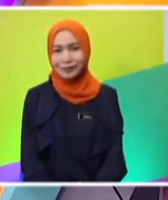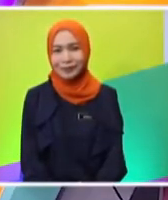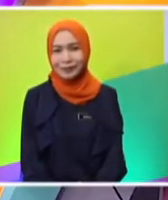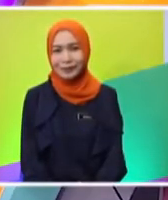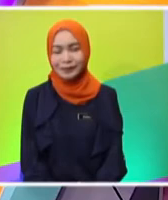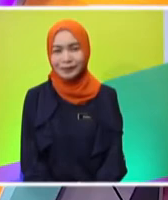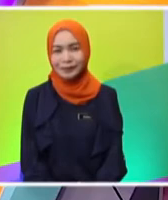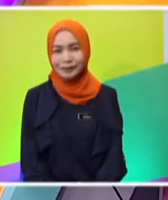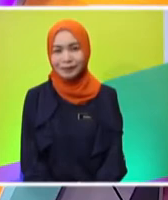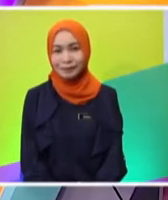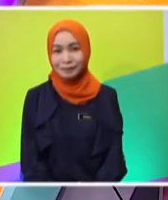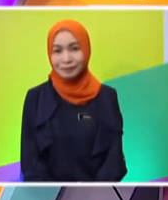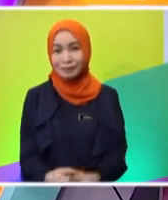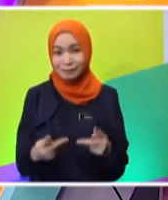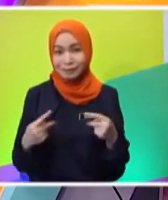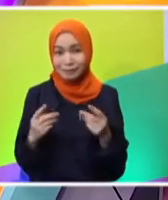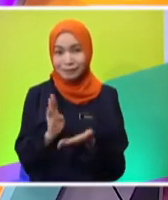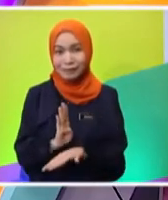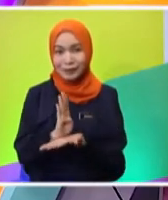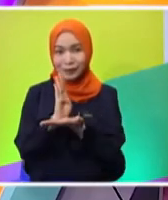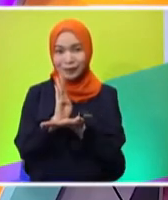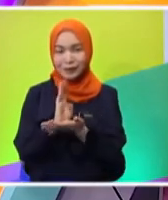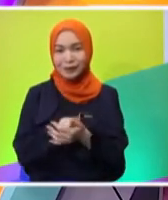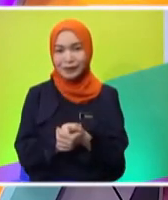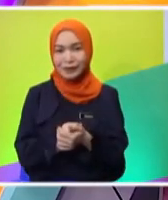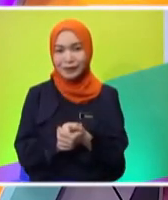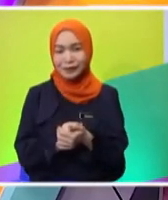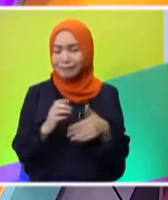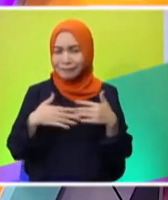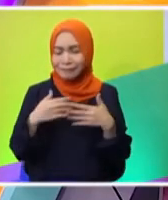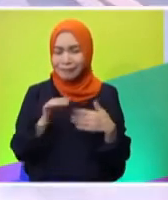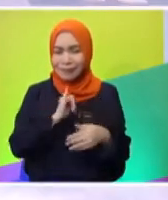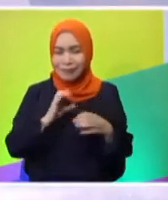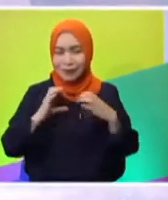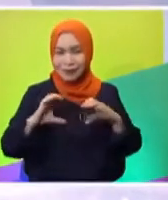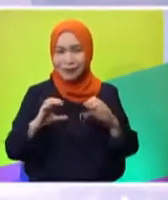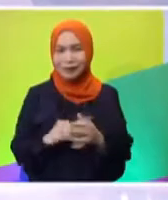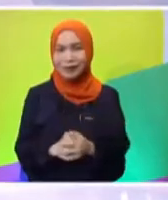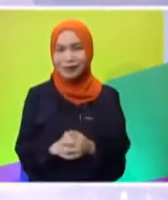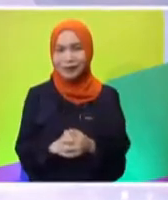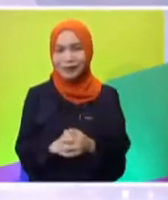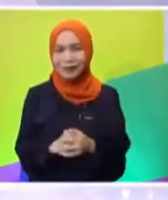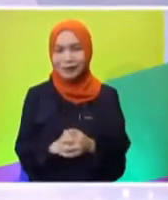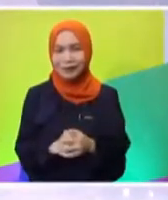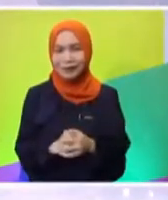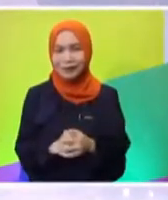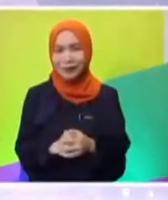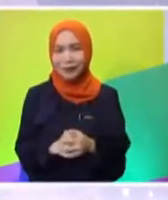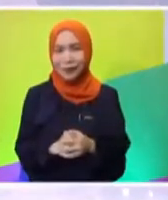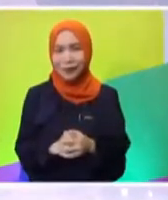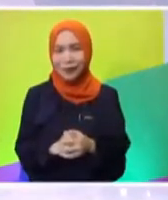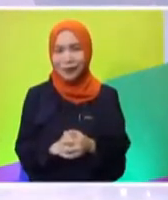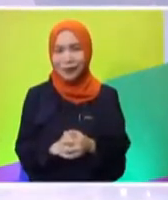perlu bantuan kemana saya subuh kalau tak berdaya kali ini saya se8 to say